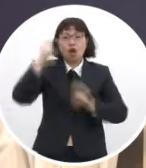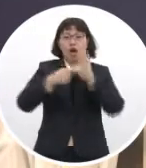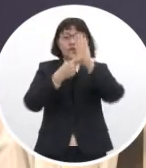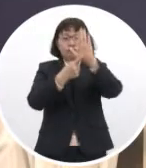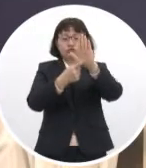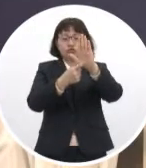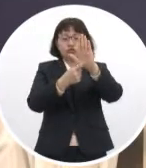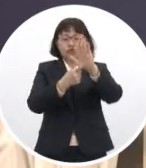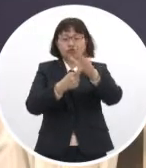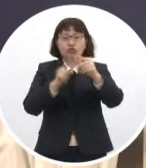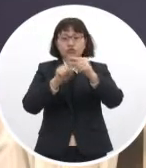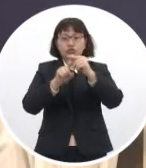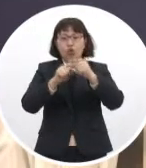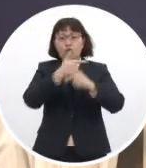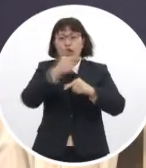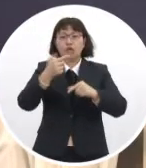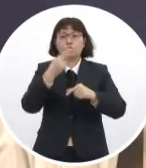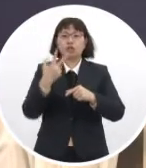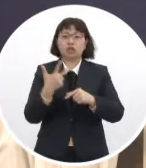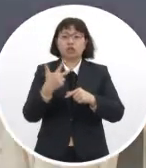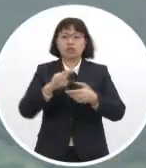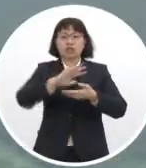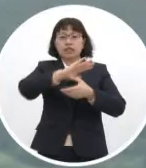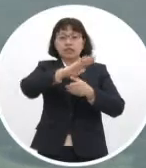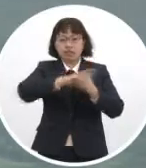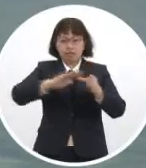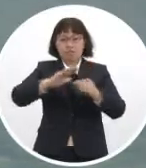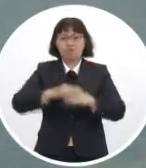圏に向けた取り組みから。